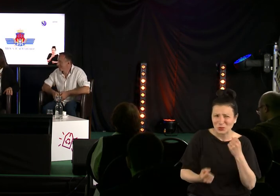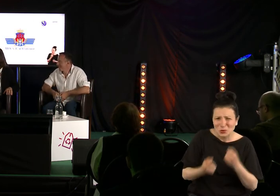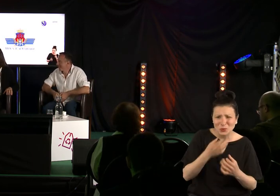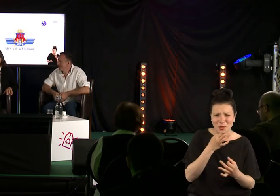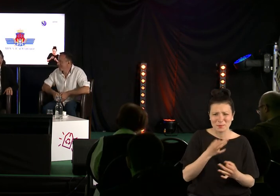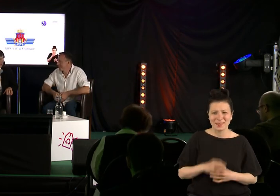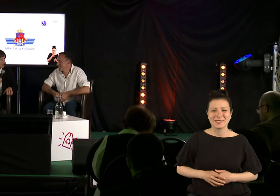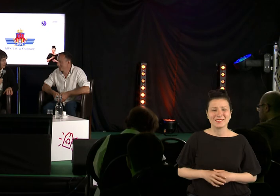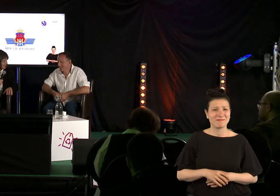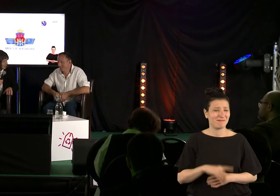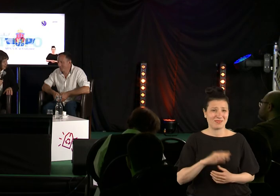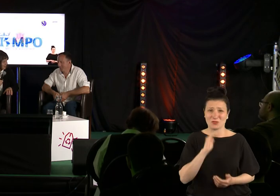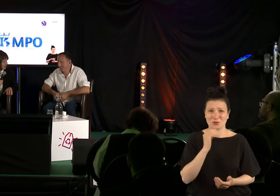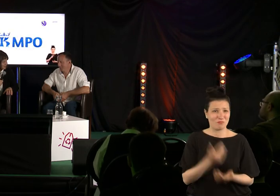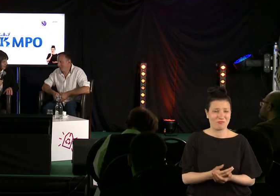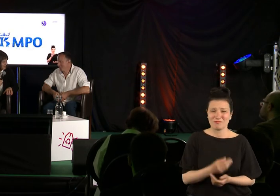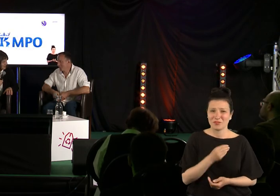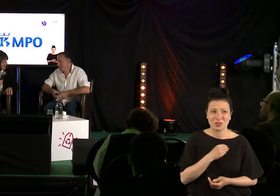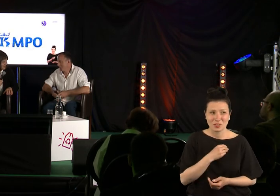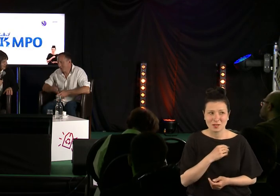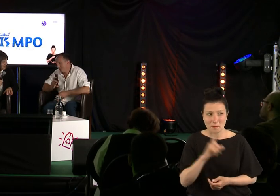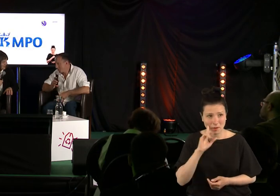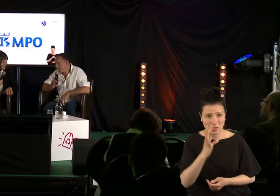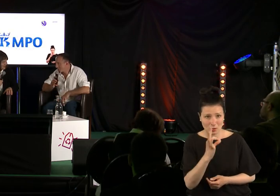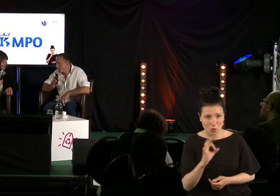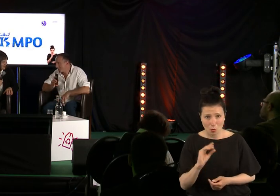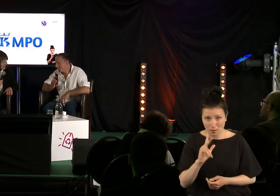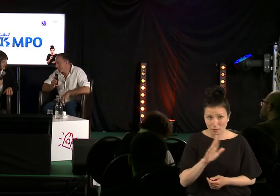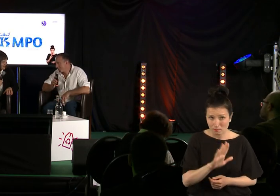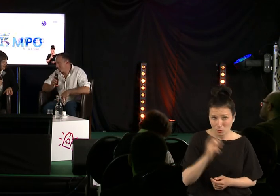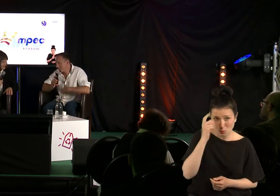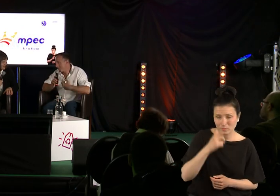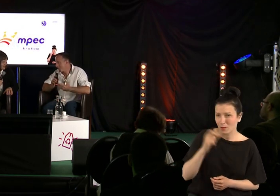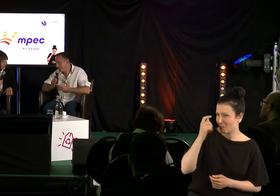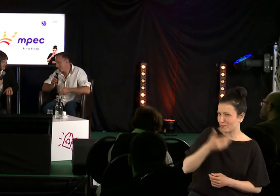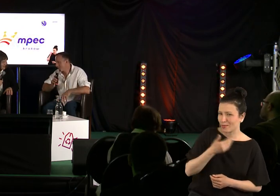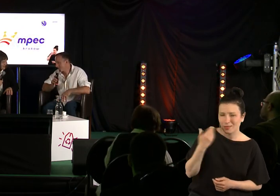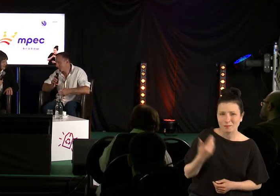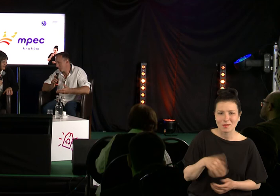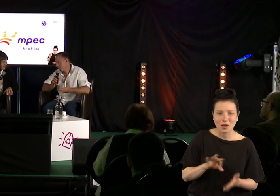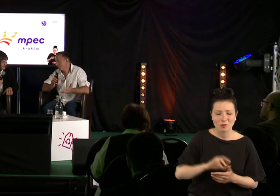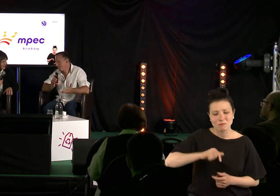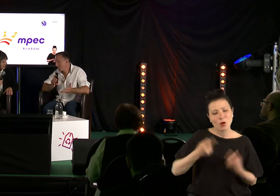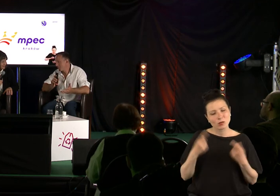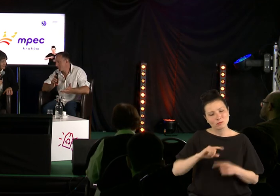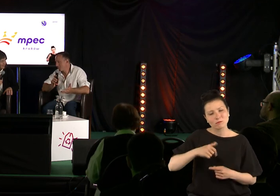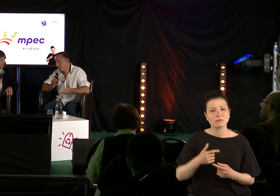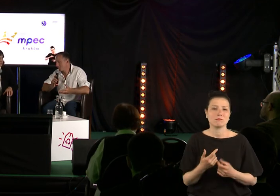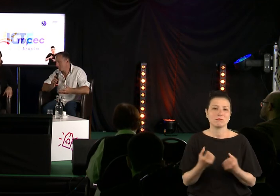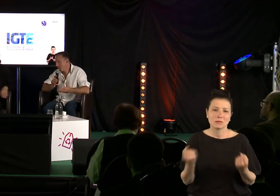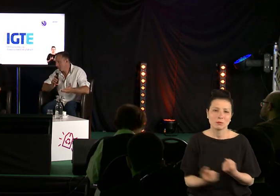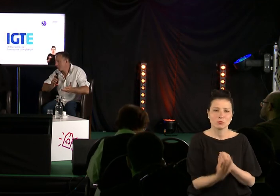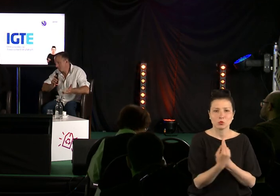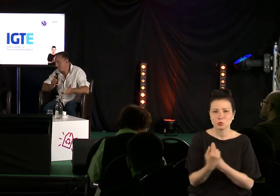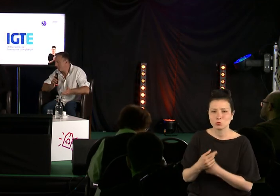pytanie, ja powiem szczerze. Panie Tomku, ma pan jakiś pomysł? Czy pomysłu jakby nie mam. Akurat nie my w naszej organizacji staramy się zatrudniać osoby z